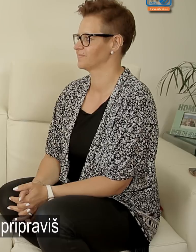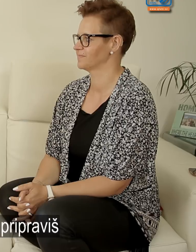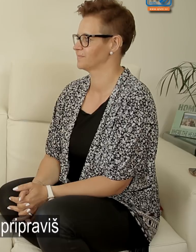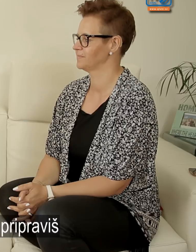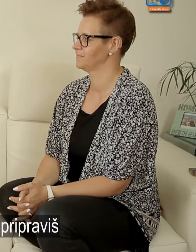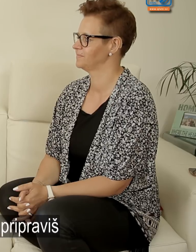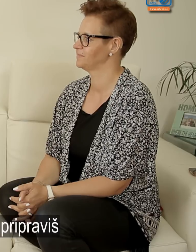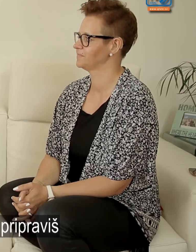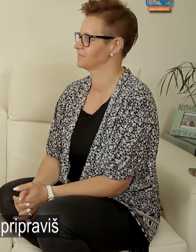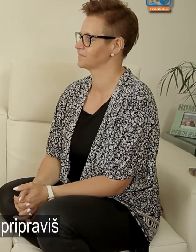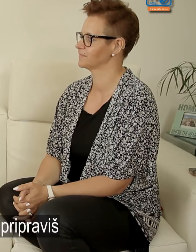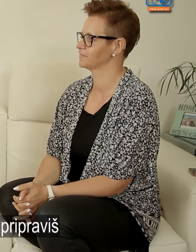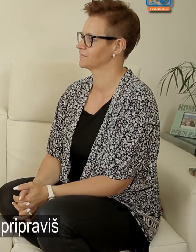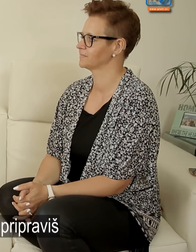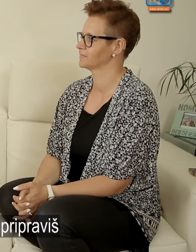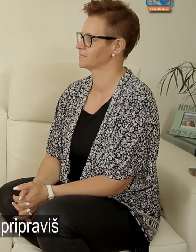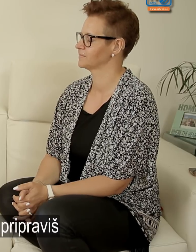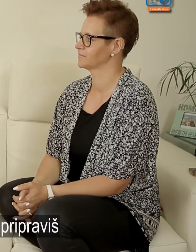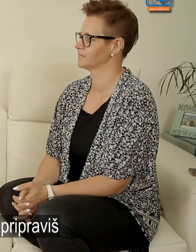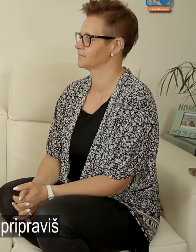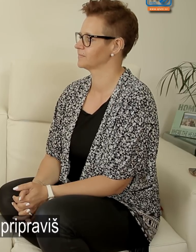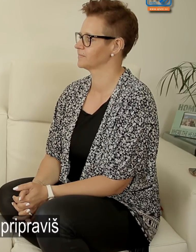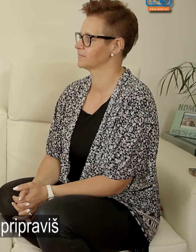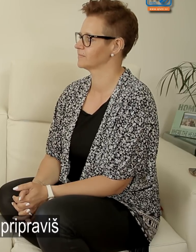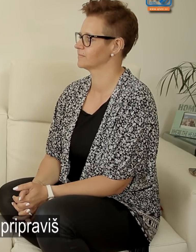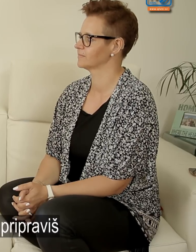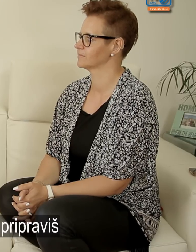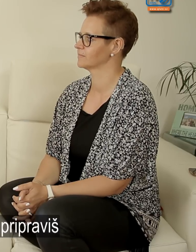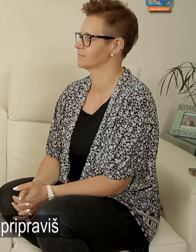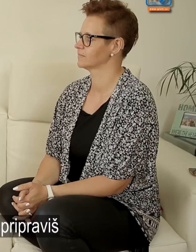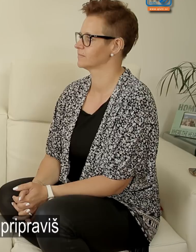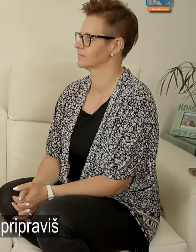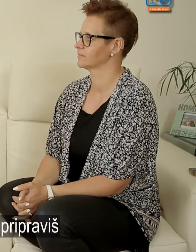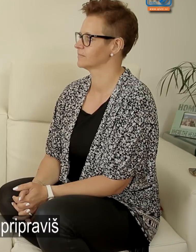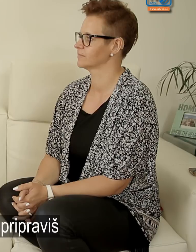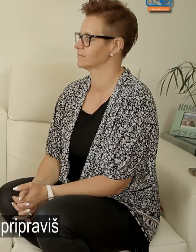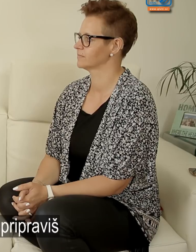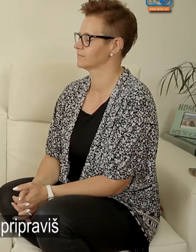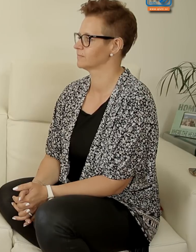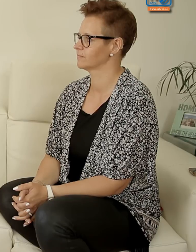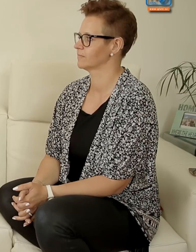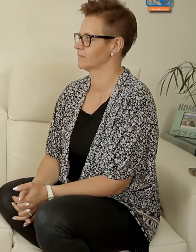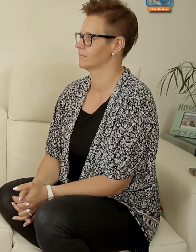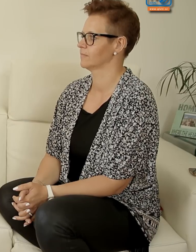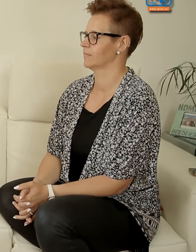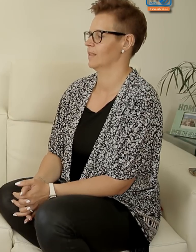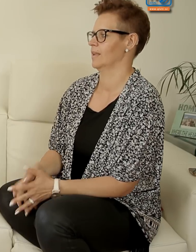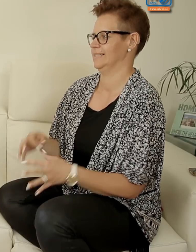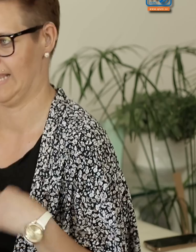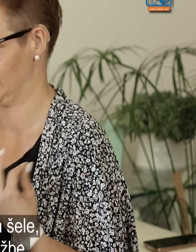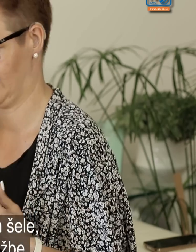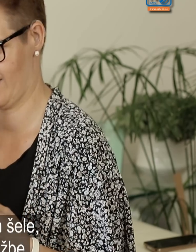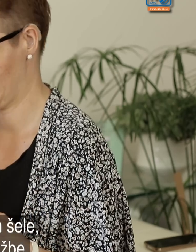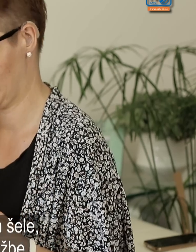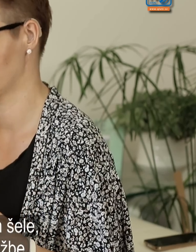Daj mi ti povej, kaj običajno pripraviš za svoj zajtrk?